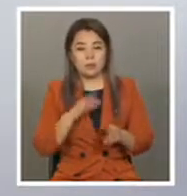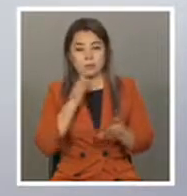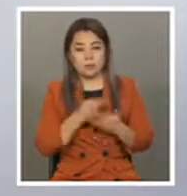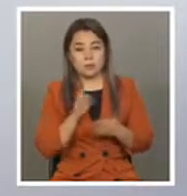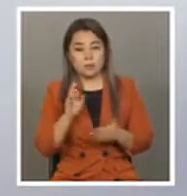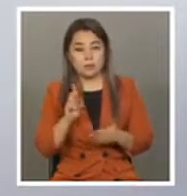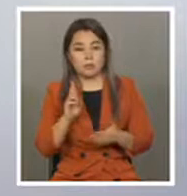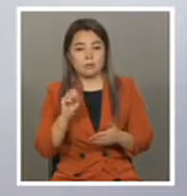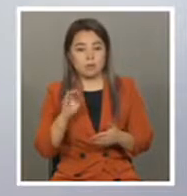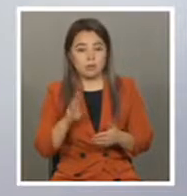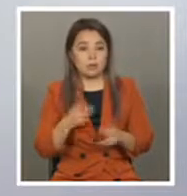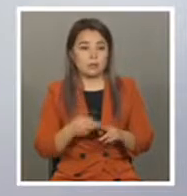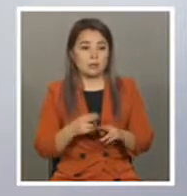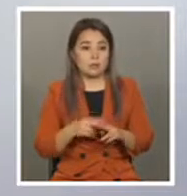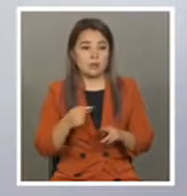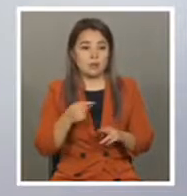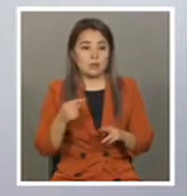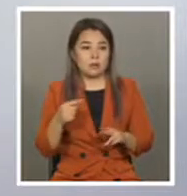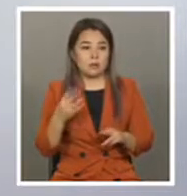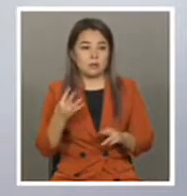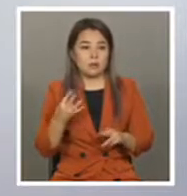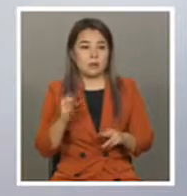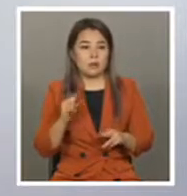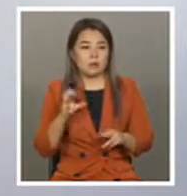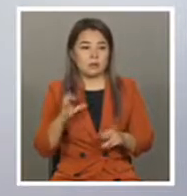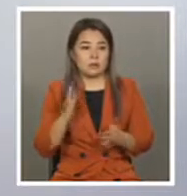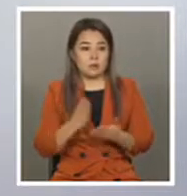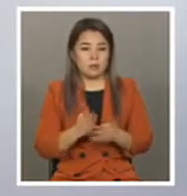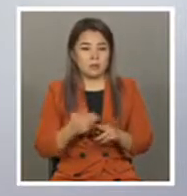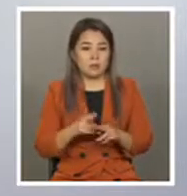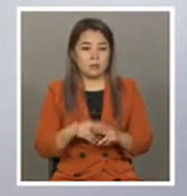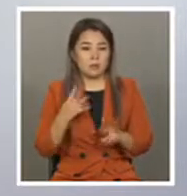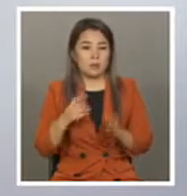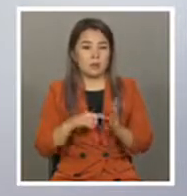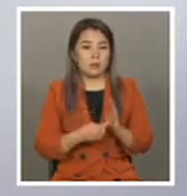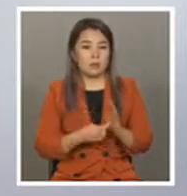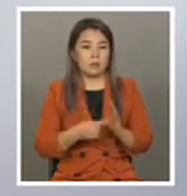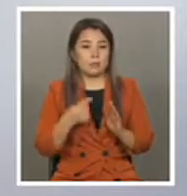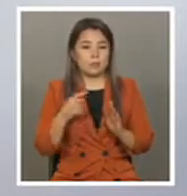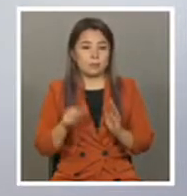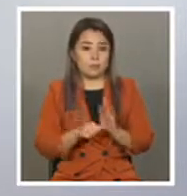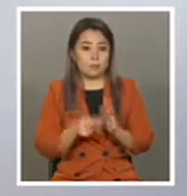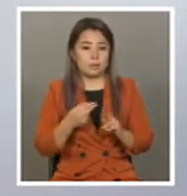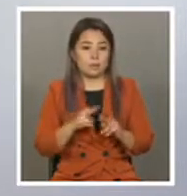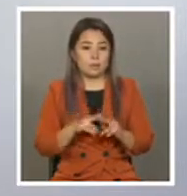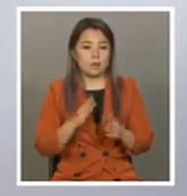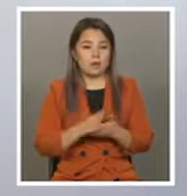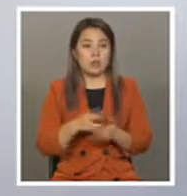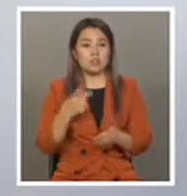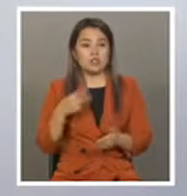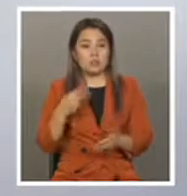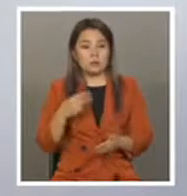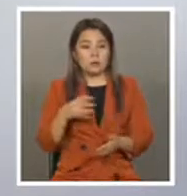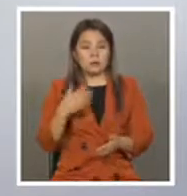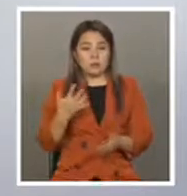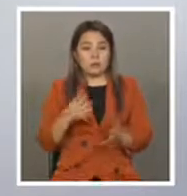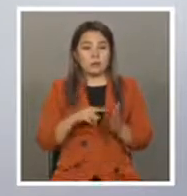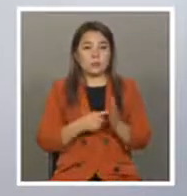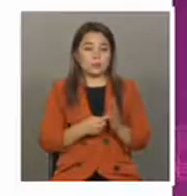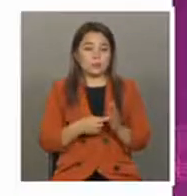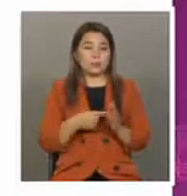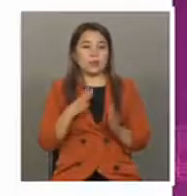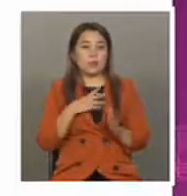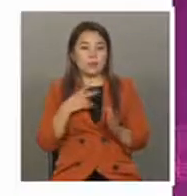квадрат азайтылған 4 ац минус 5 квадрат азайтылған 4 көбейтілген 6 көбейтілген 1. 25 азайтылған 24 1-ге